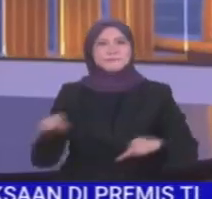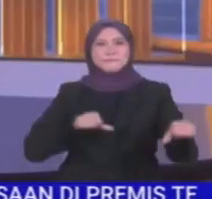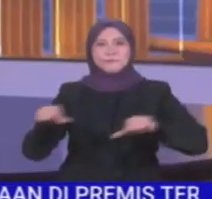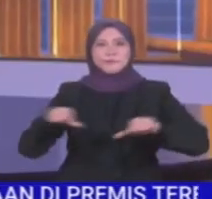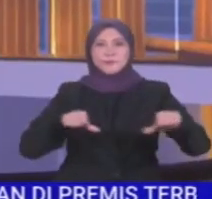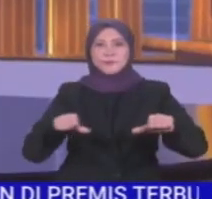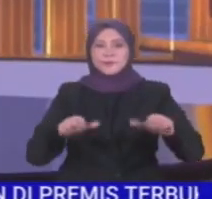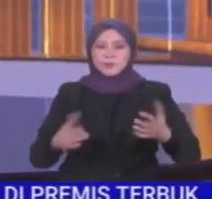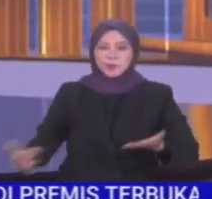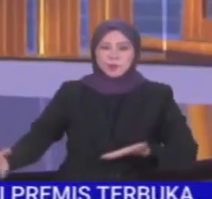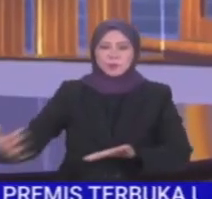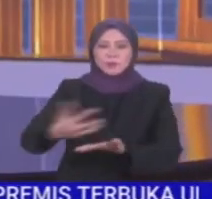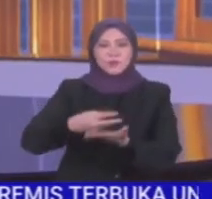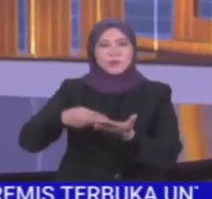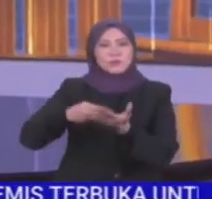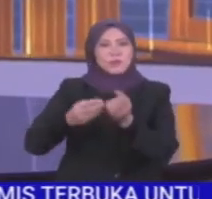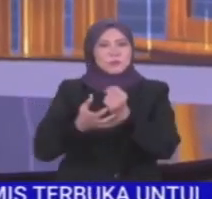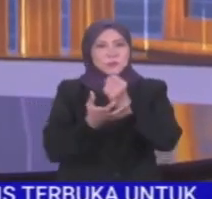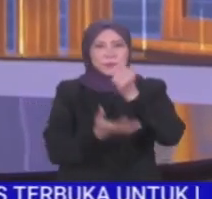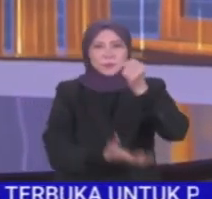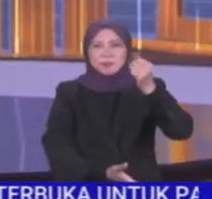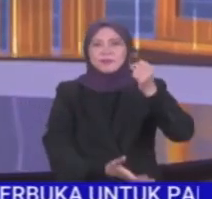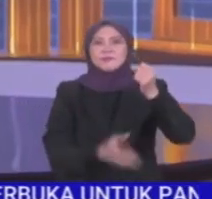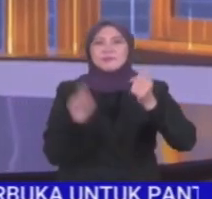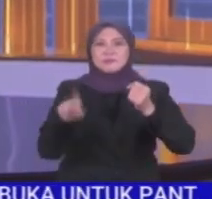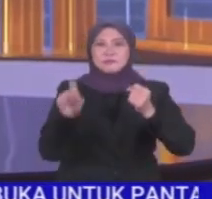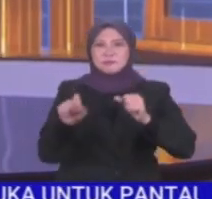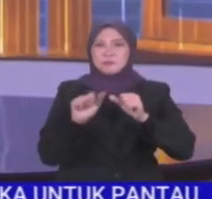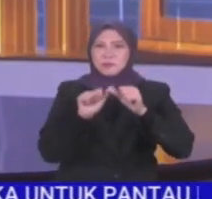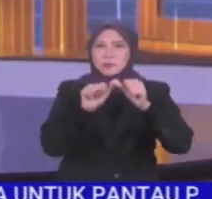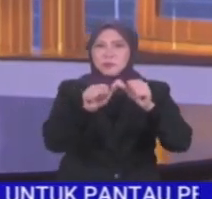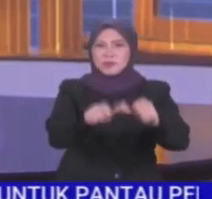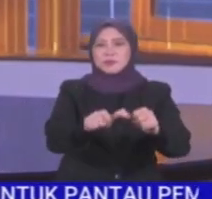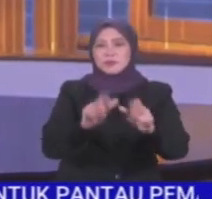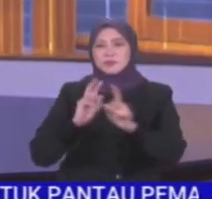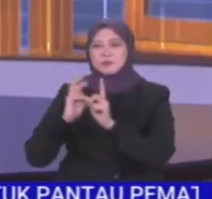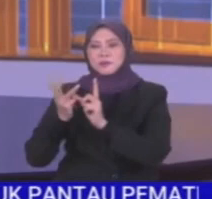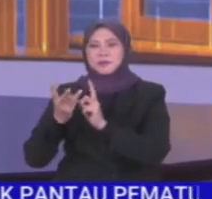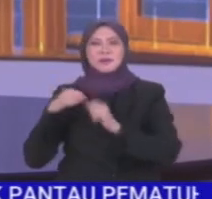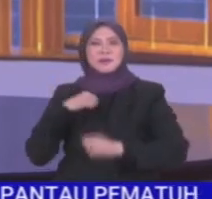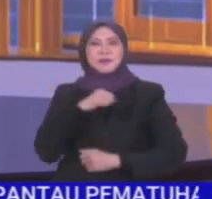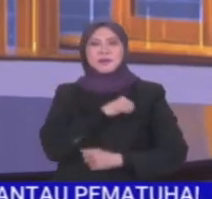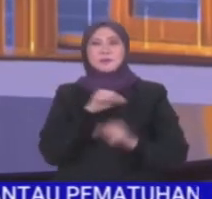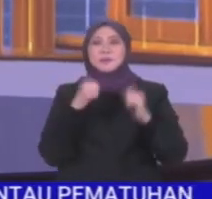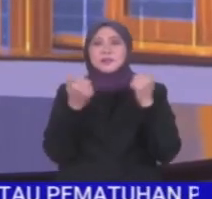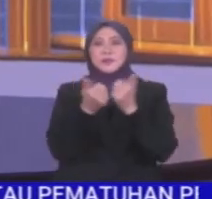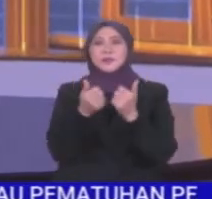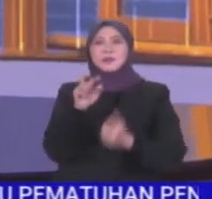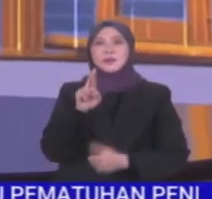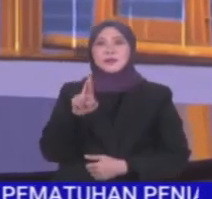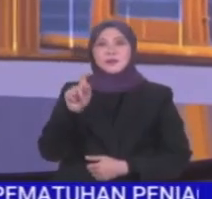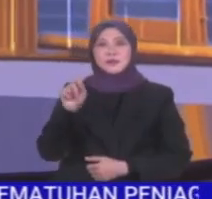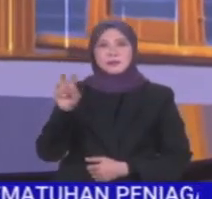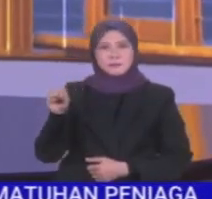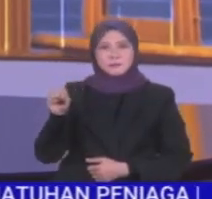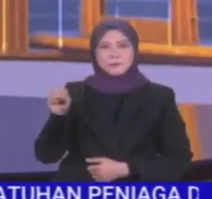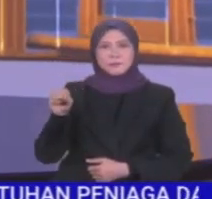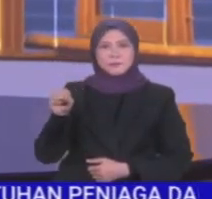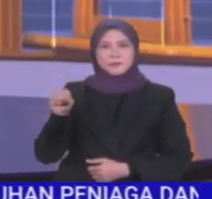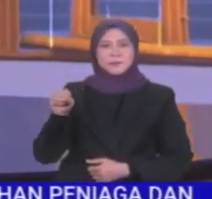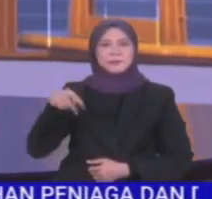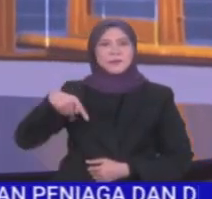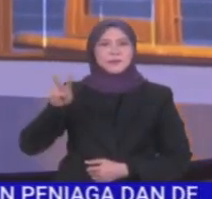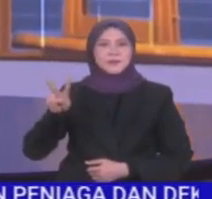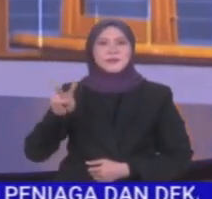Aktiviti mengumpul dana perlu diteruskan bagi memastikan kebajikan Ahli Persatuan Veteran RTM PVRTM.